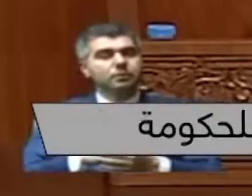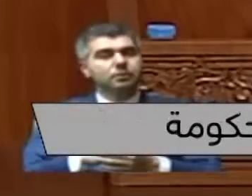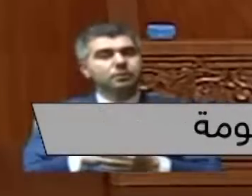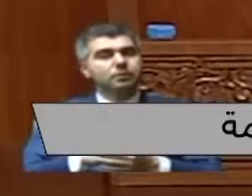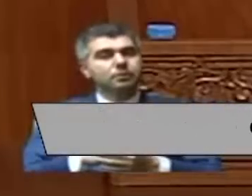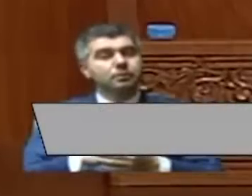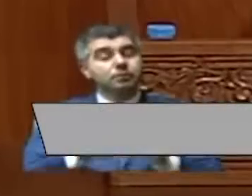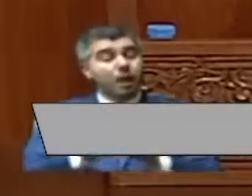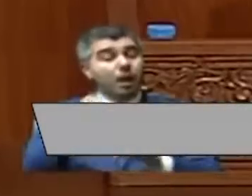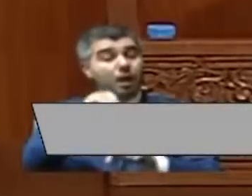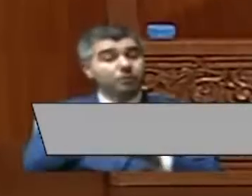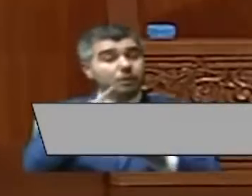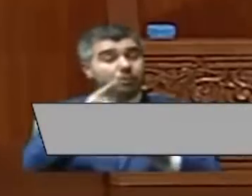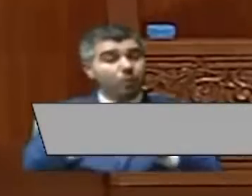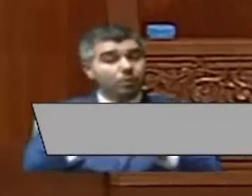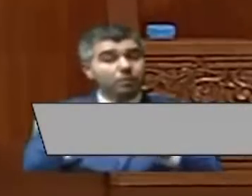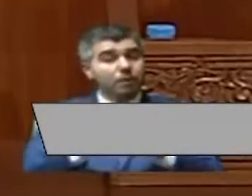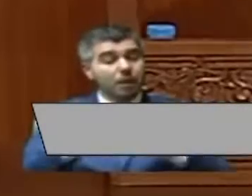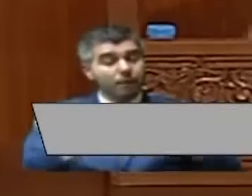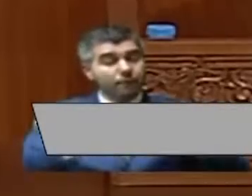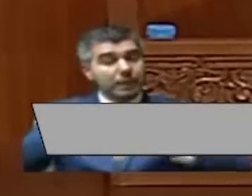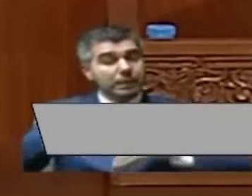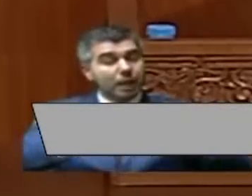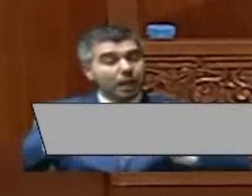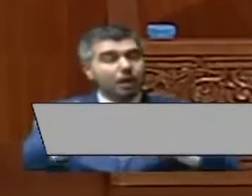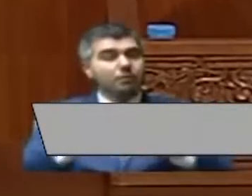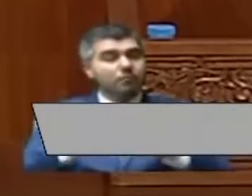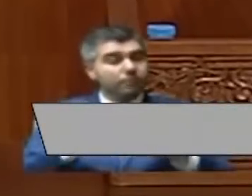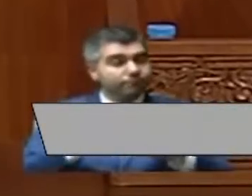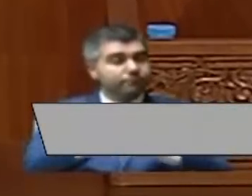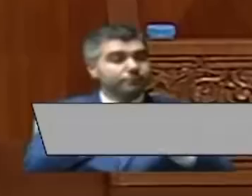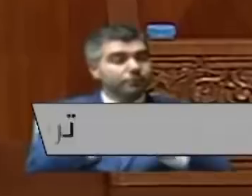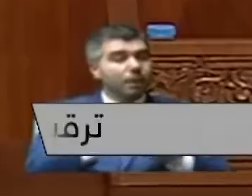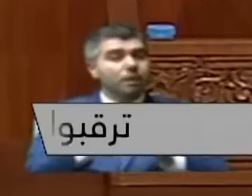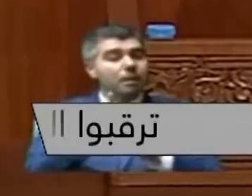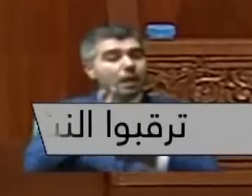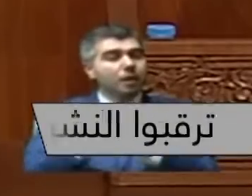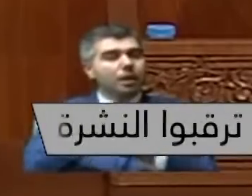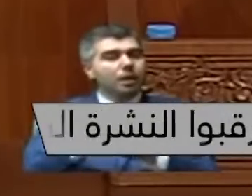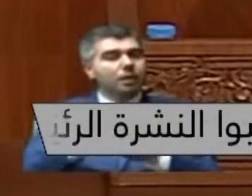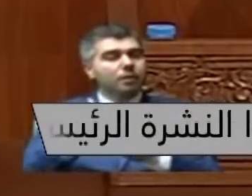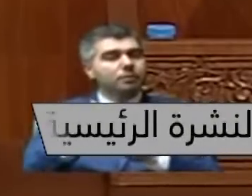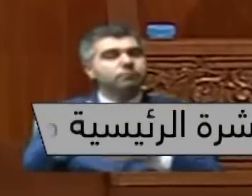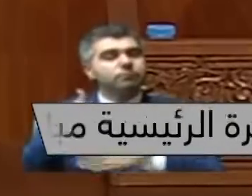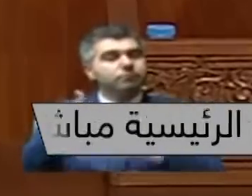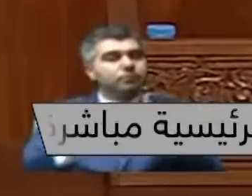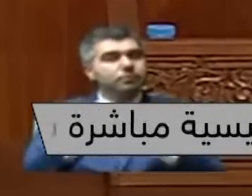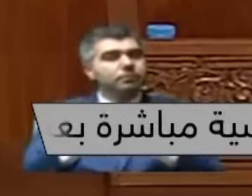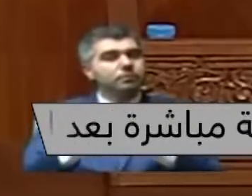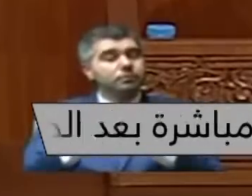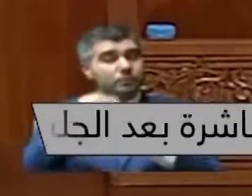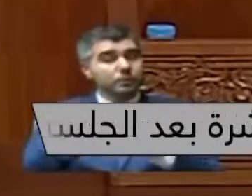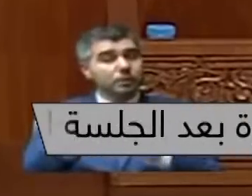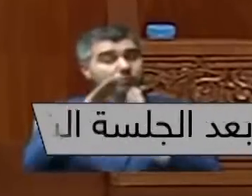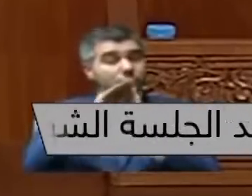وايضا استراتيجيه السلامه الطرقيه اللي صدقنا عليها اخيرا حتى هي نفس الشيء هي كتم في اطار لجنه